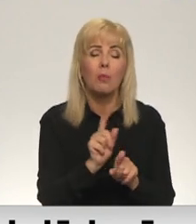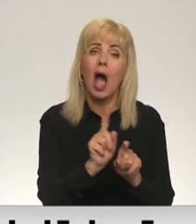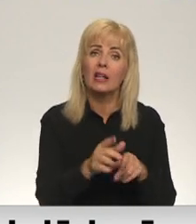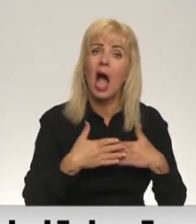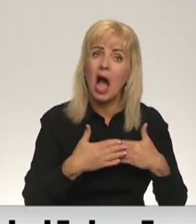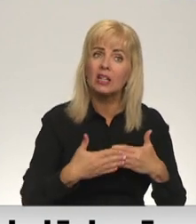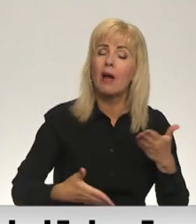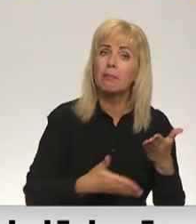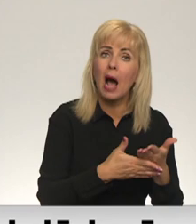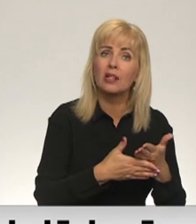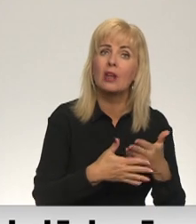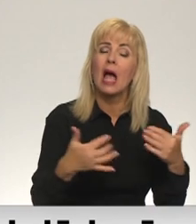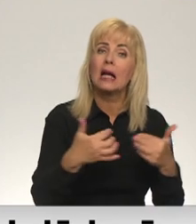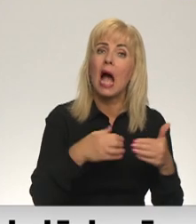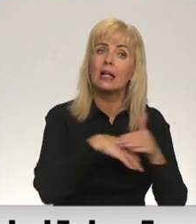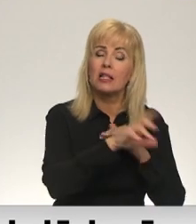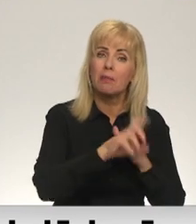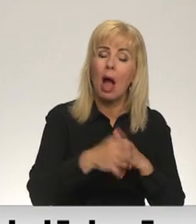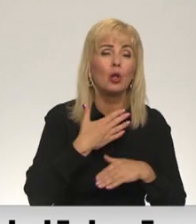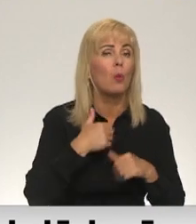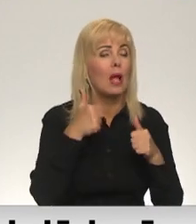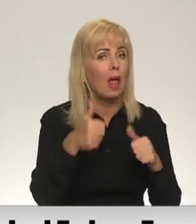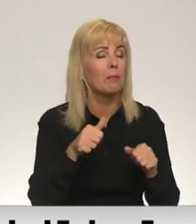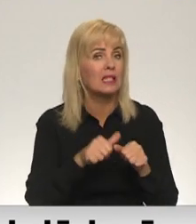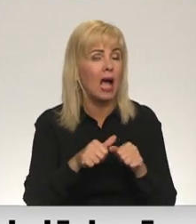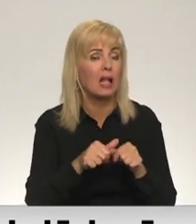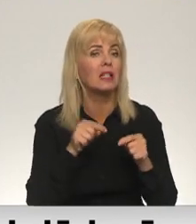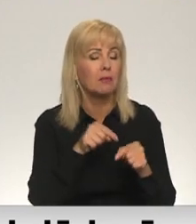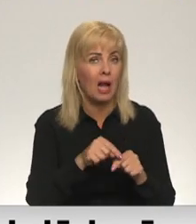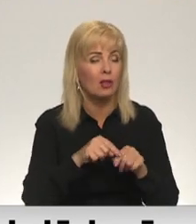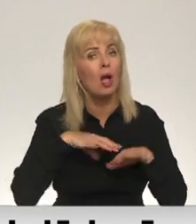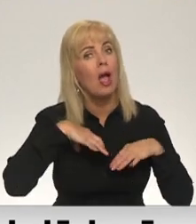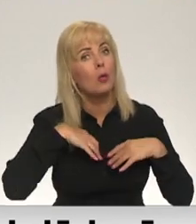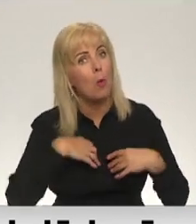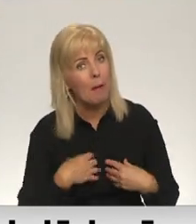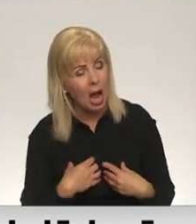palīdzēšanu karbēgļiem esot labas zāles pret nomāktību. Turpināja Kīnca.